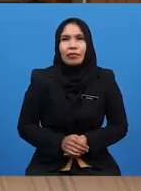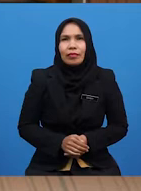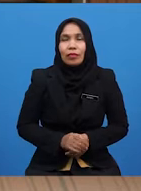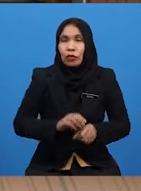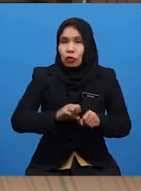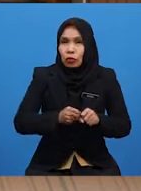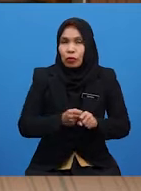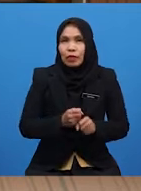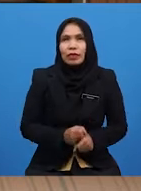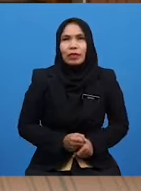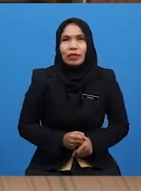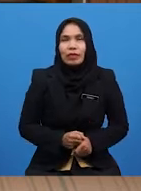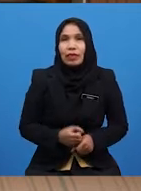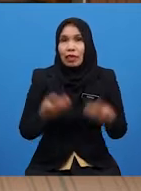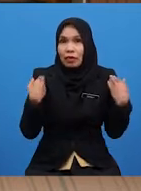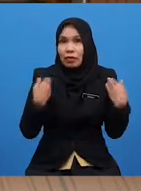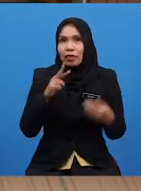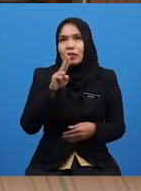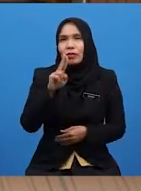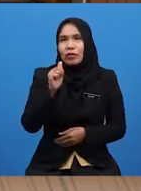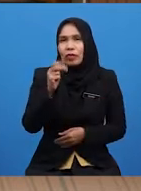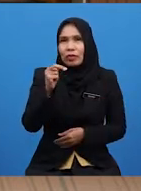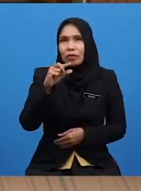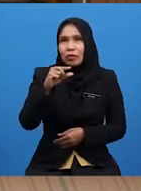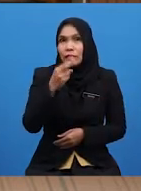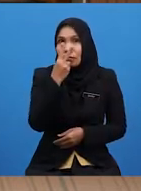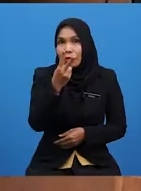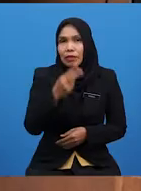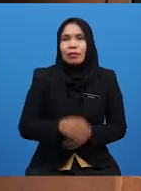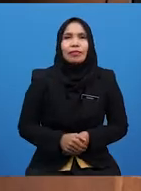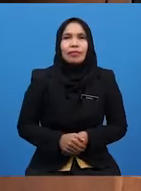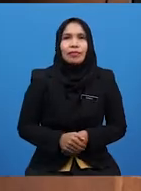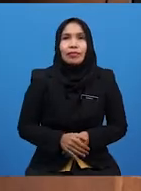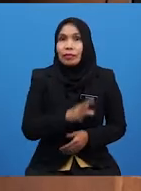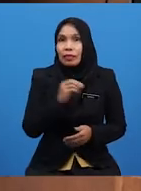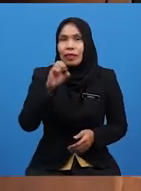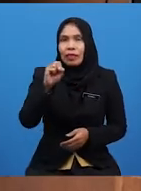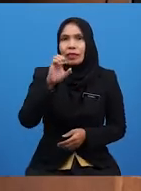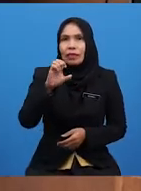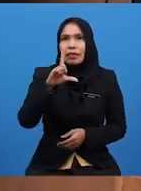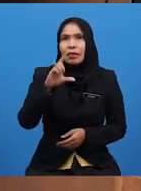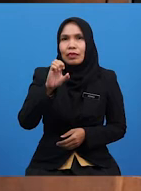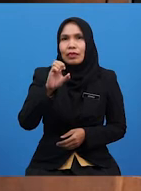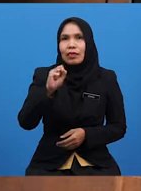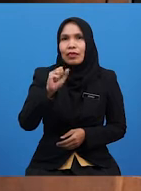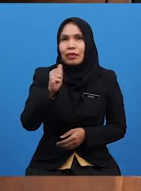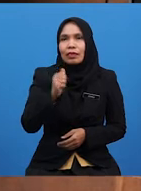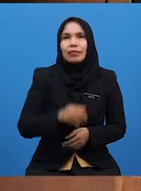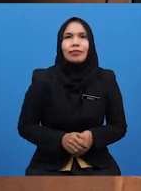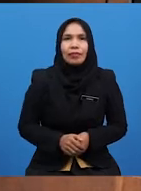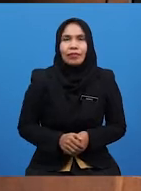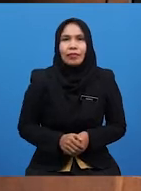estetik serta keselesaan kepada pengguna Hai Selain itu ia juga mampu